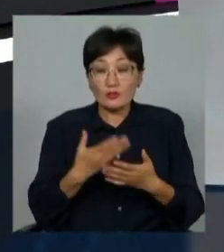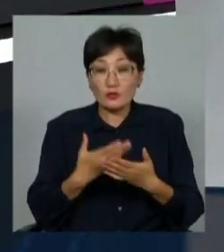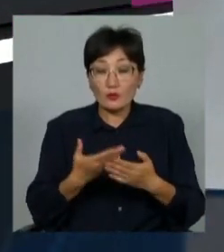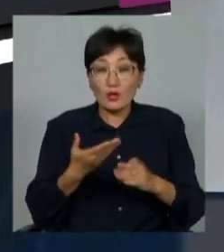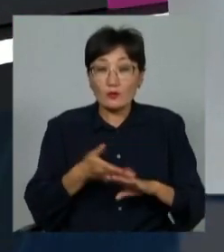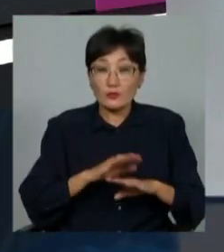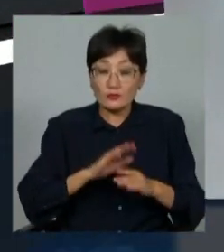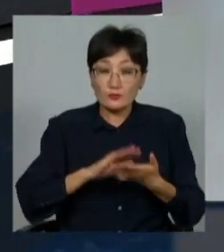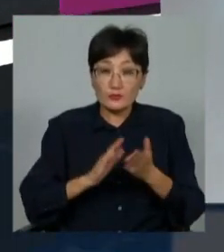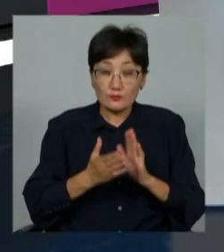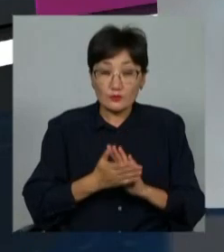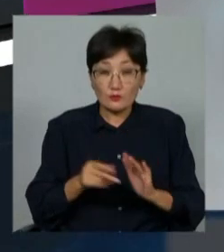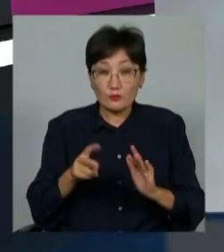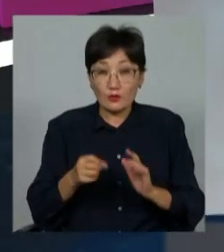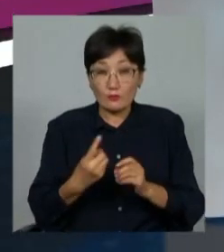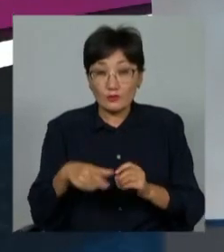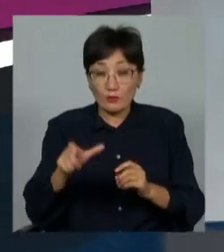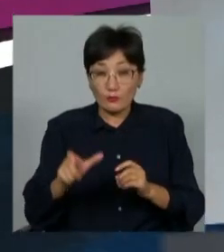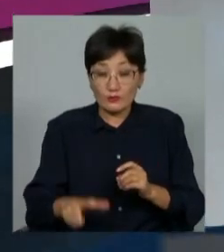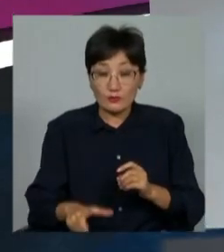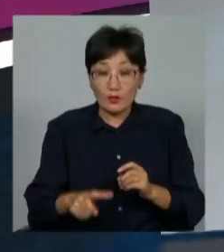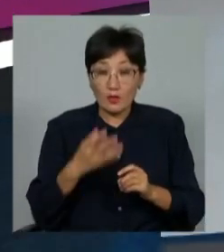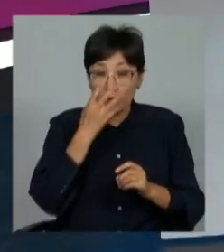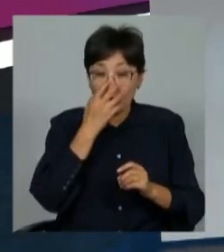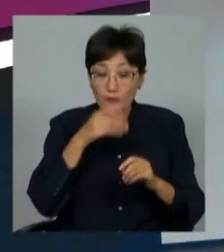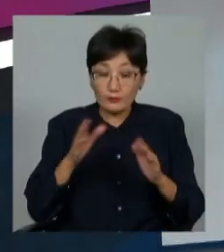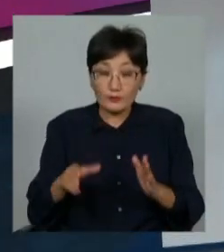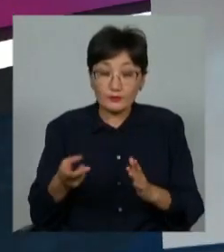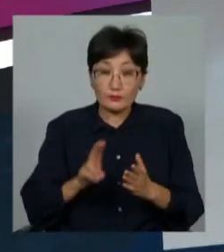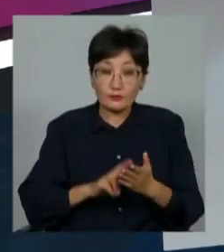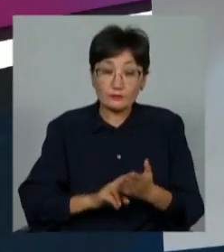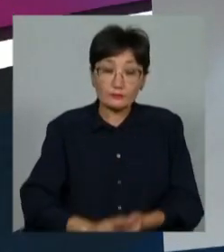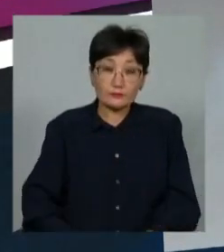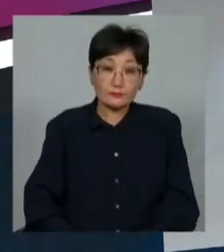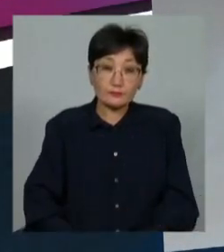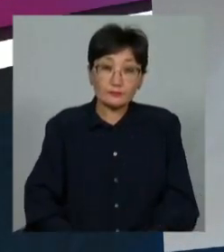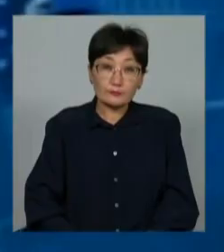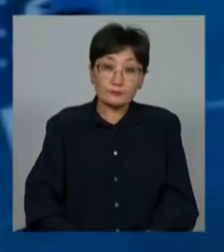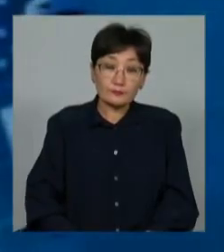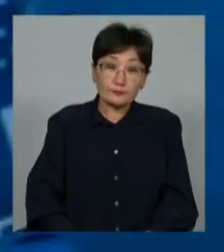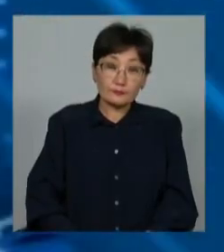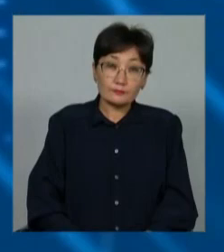жуығының жағдайы ауыр деп бағаланса, 201 науқас өкпені жасанды желдету аппаратына қосылған.